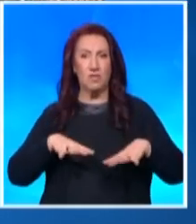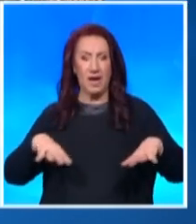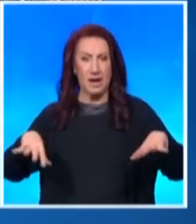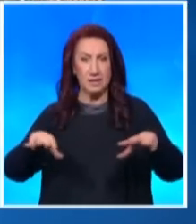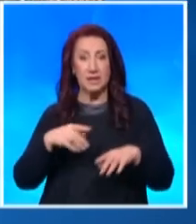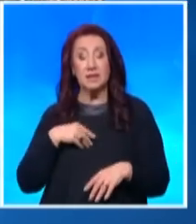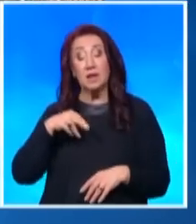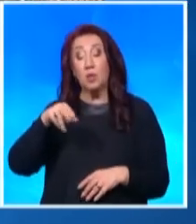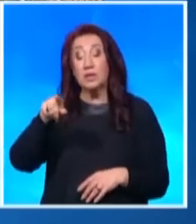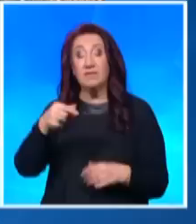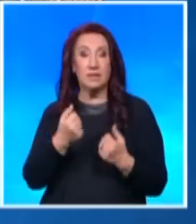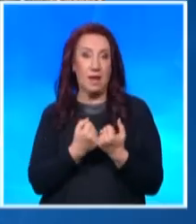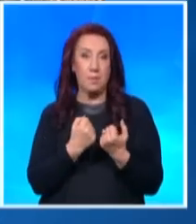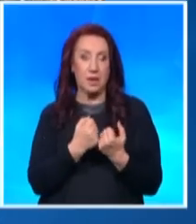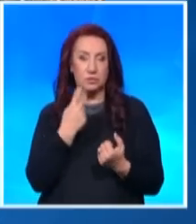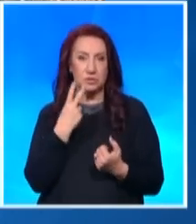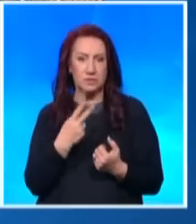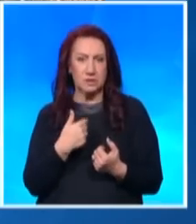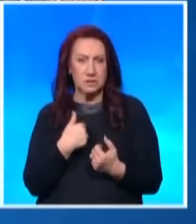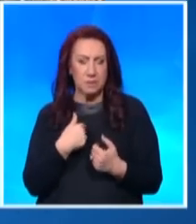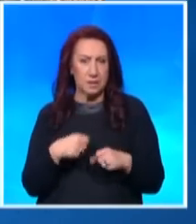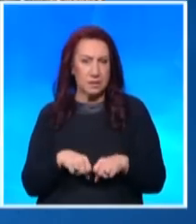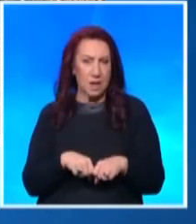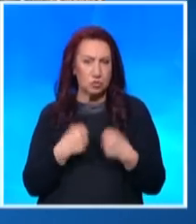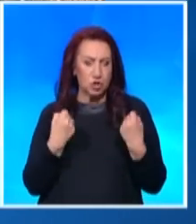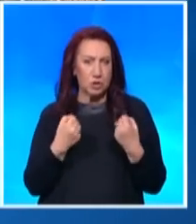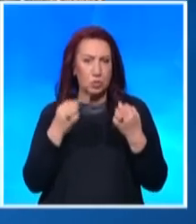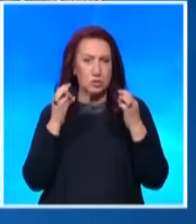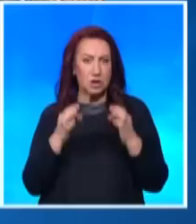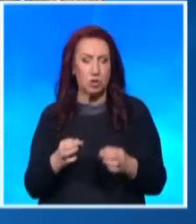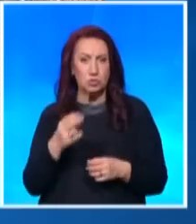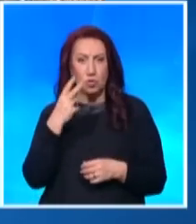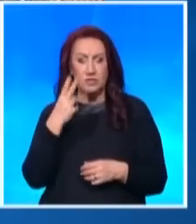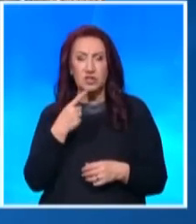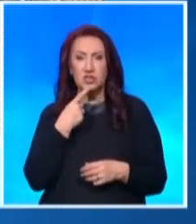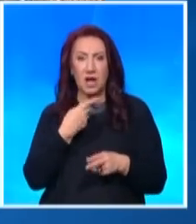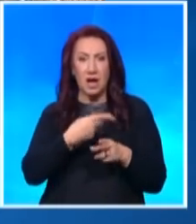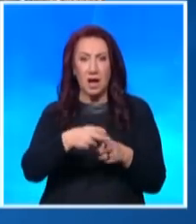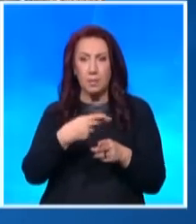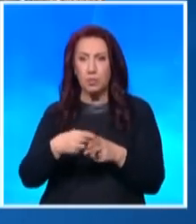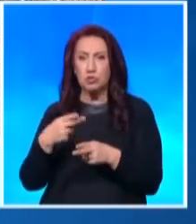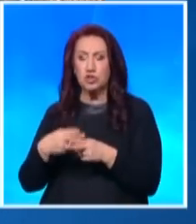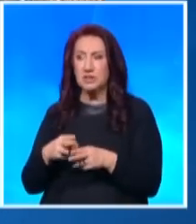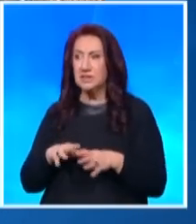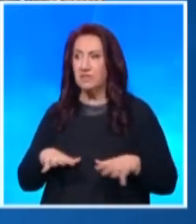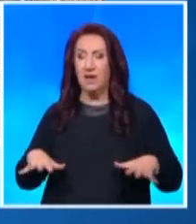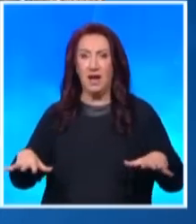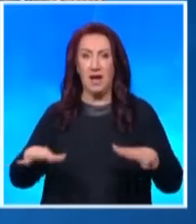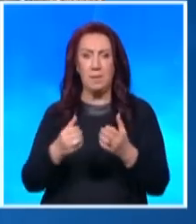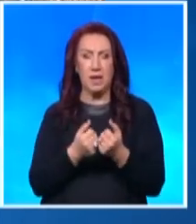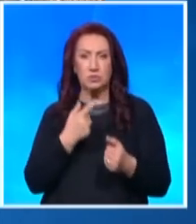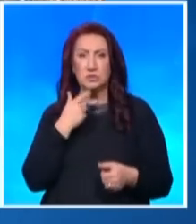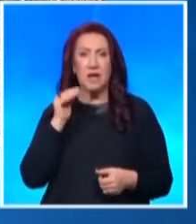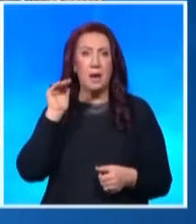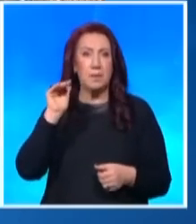на място. За мен нарушението е още по-сериозно, тъй като се вижда, че се разчиства терен за бъдещи строителни дейности, за каквито